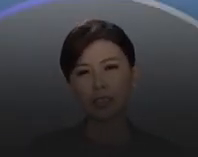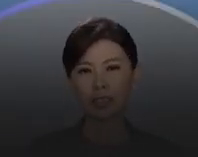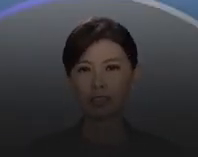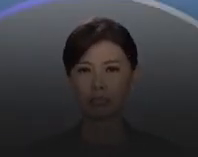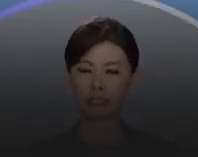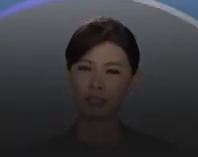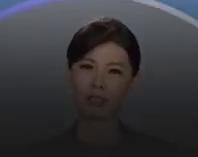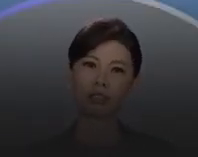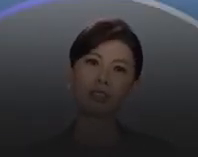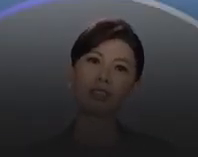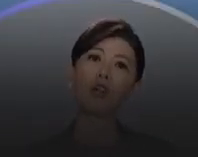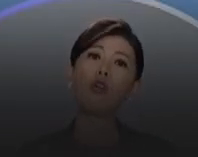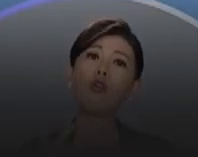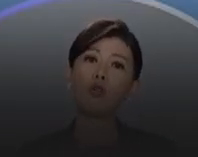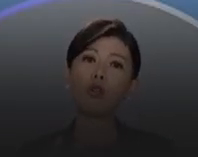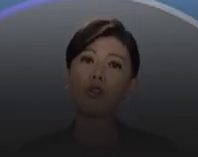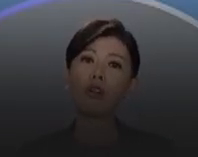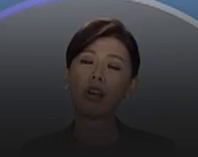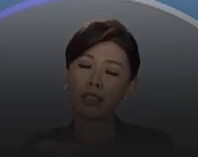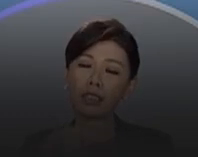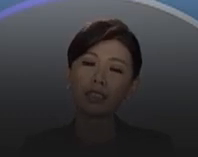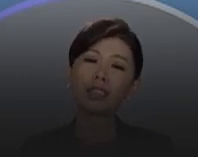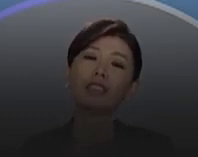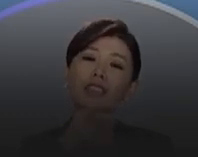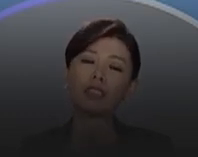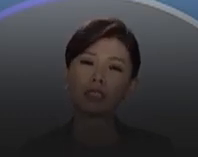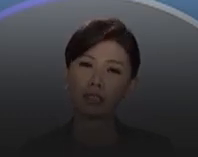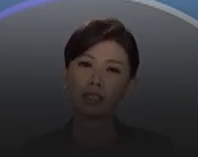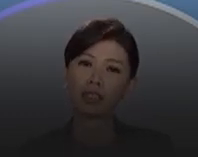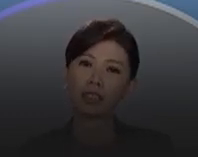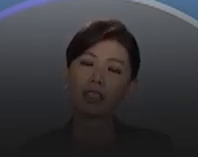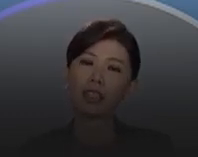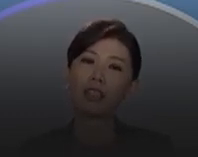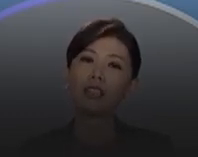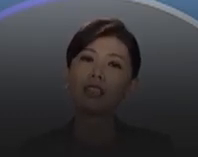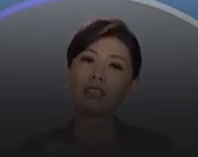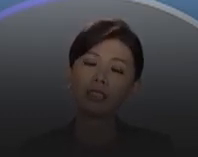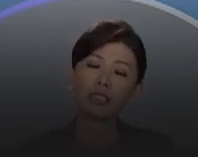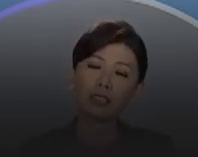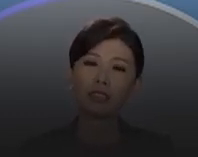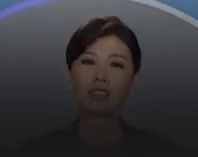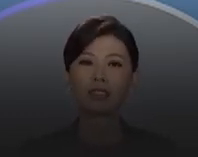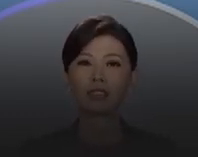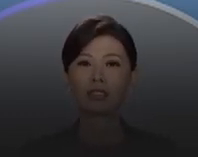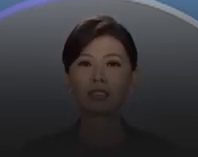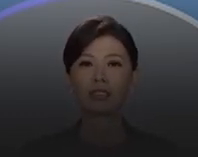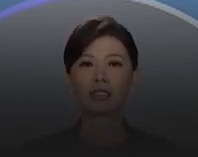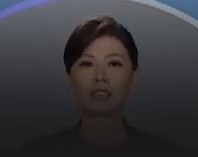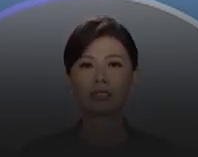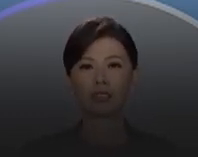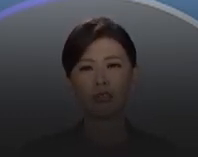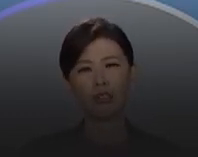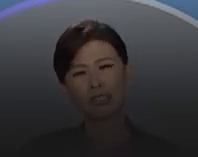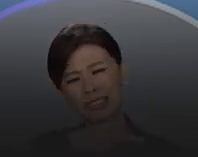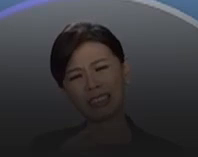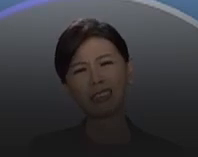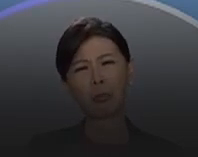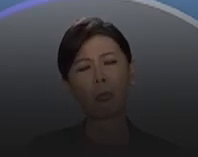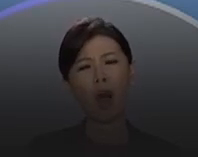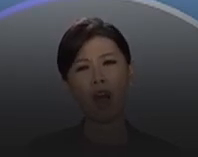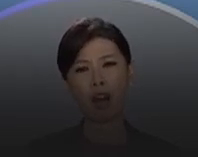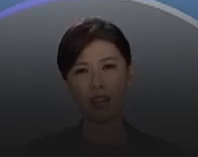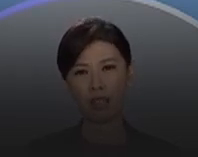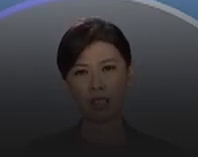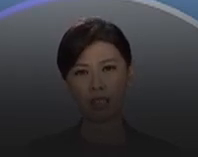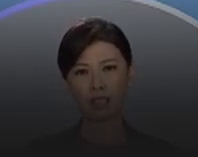什么不问我初恋几岁？你为什么不问我结婚之前谈过几次恋爱？你为什么不问这些问题？自从黎智